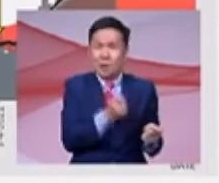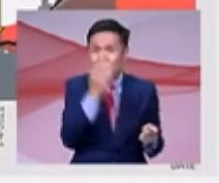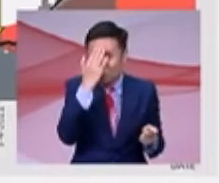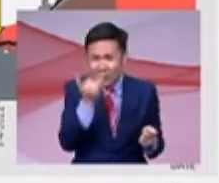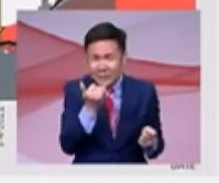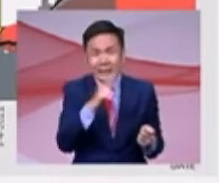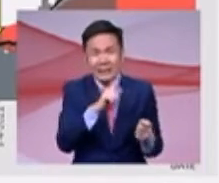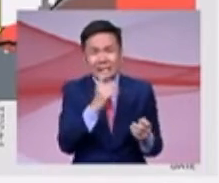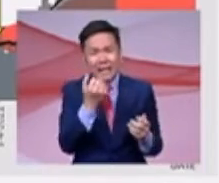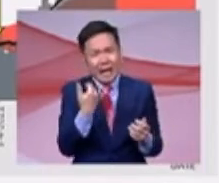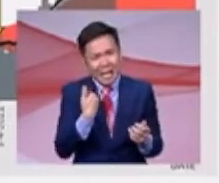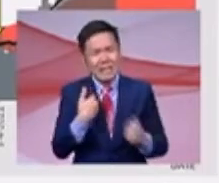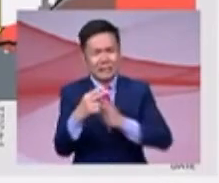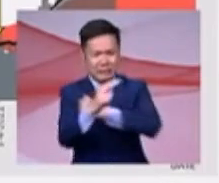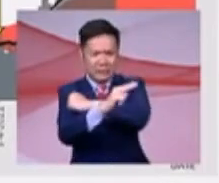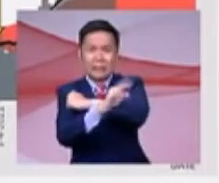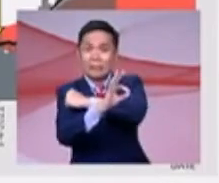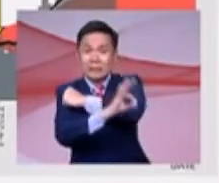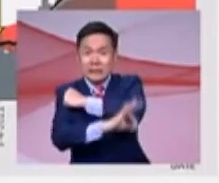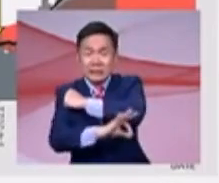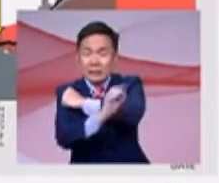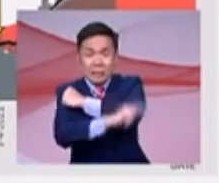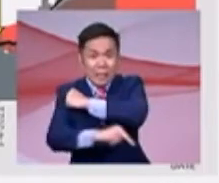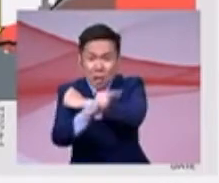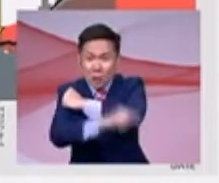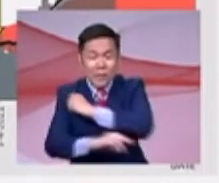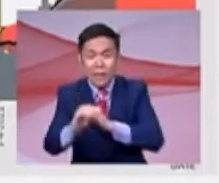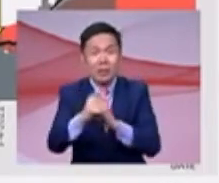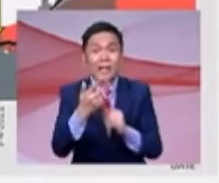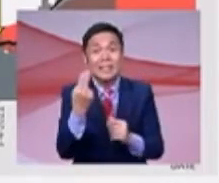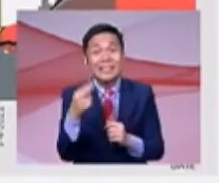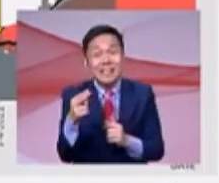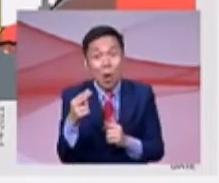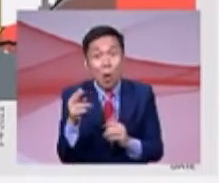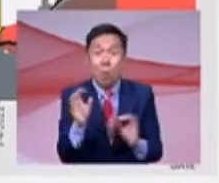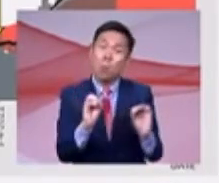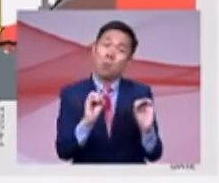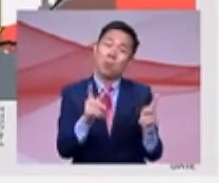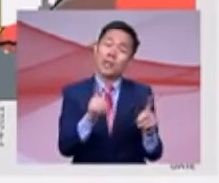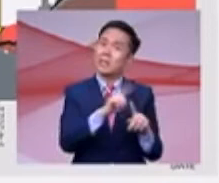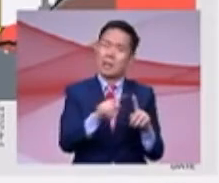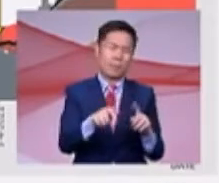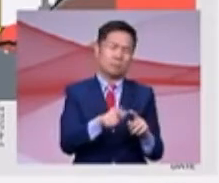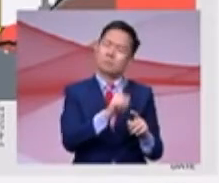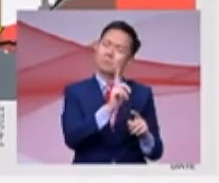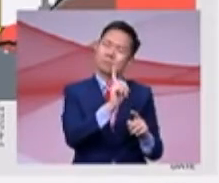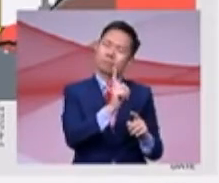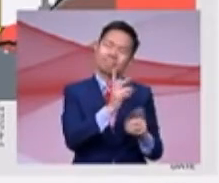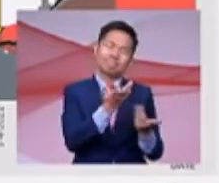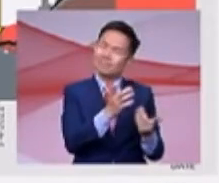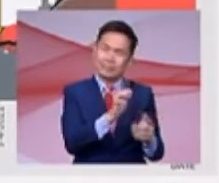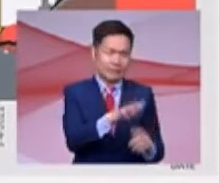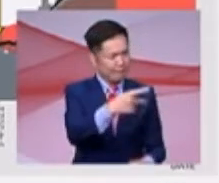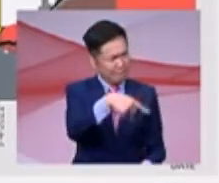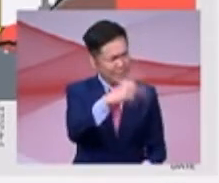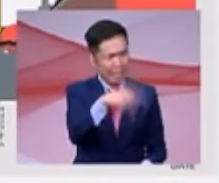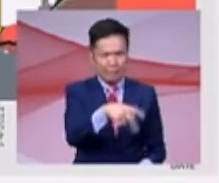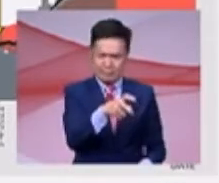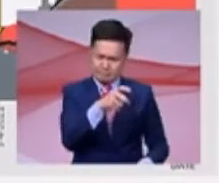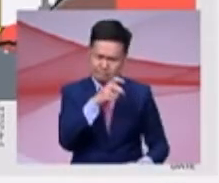ada negeri yang masa tak ada kes langsung warna hijau, pasti kita juga laksanakan PKP